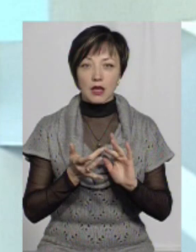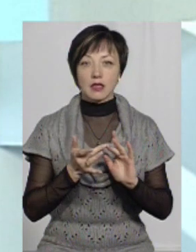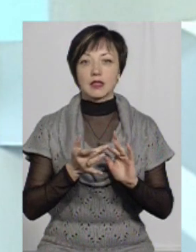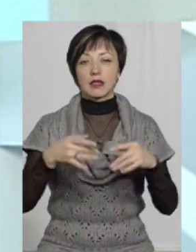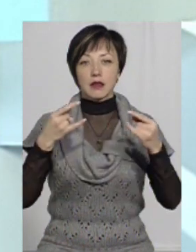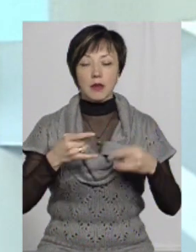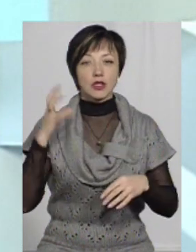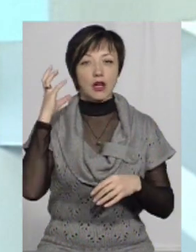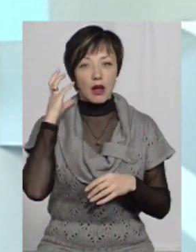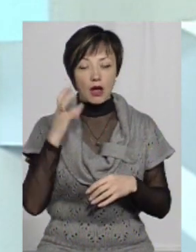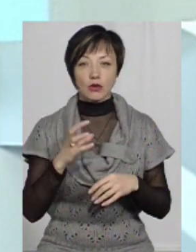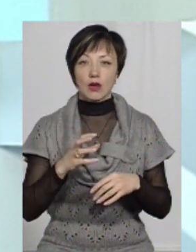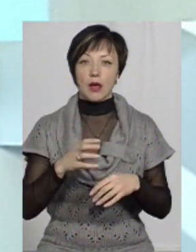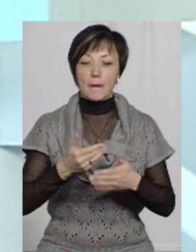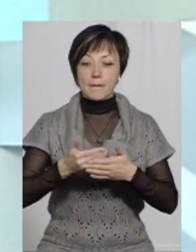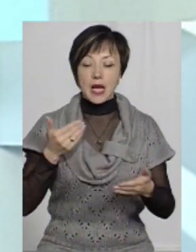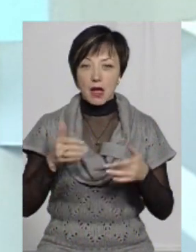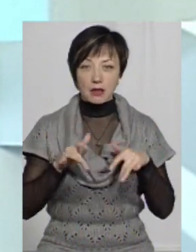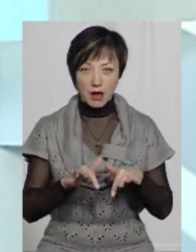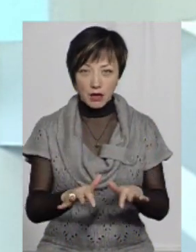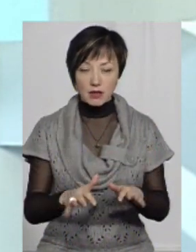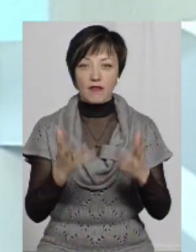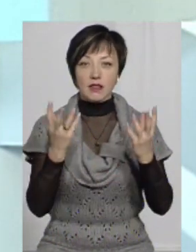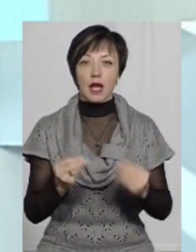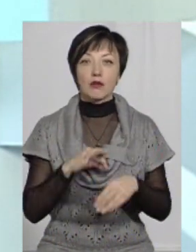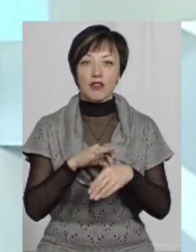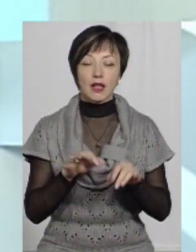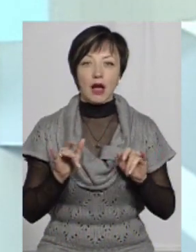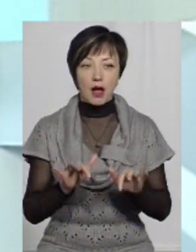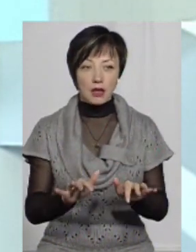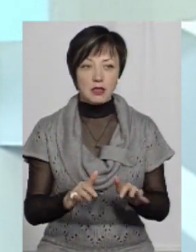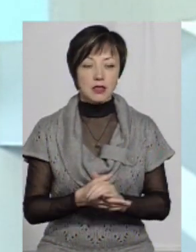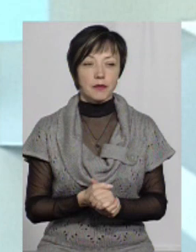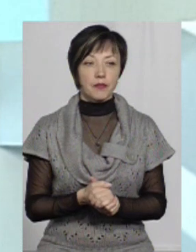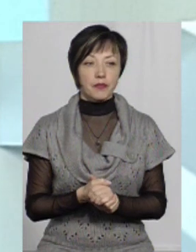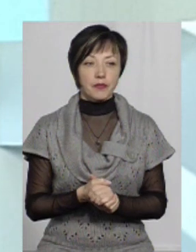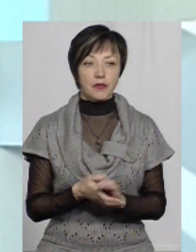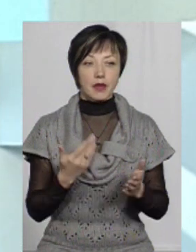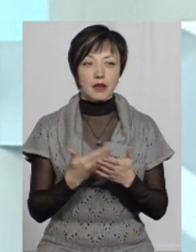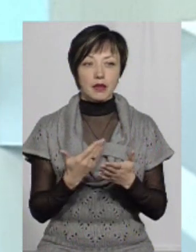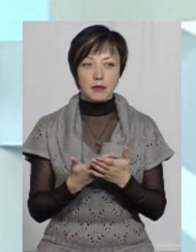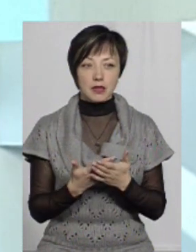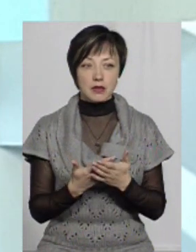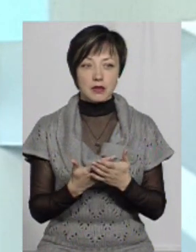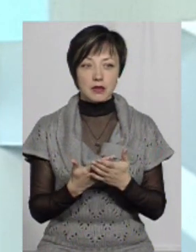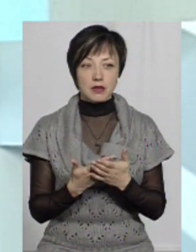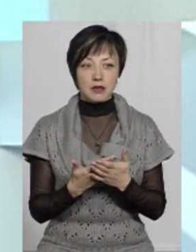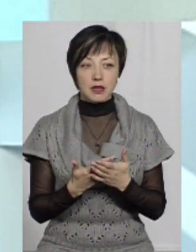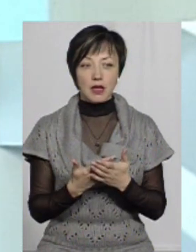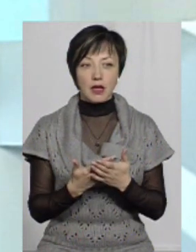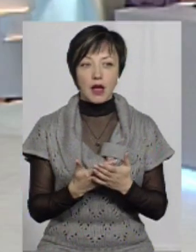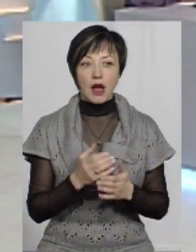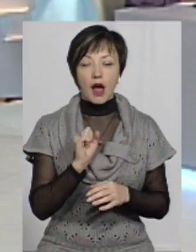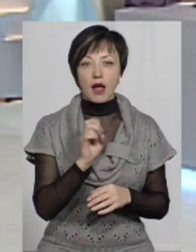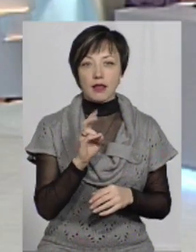в засобах масової інформації перед акцією, в день проведення акції. От, наприклад,